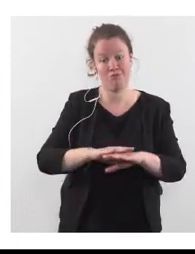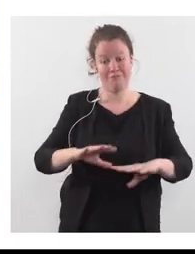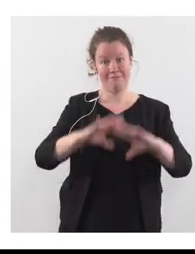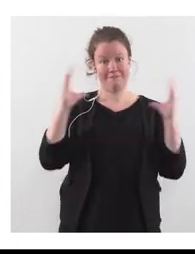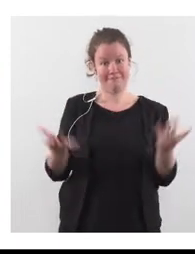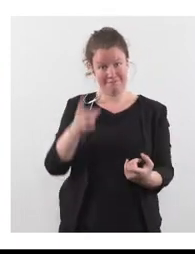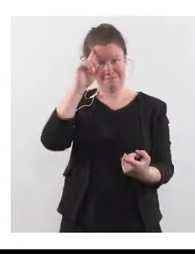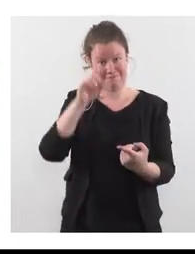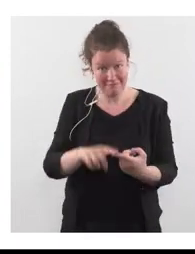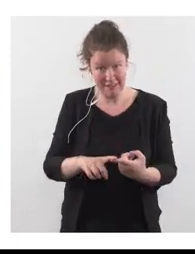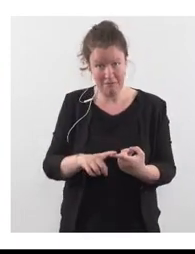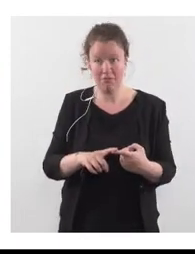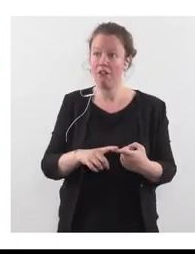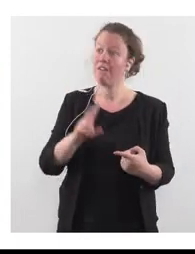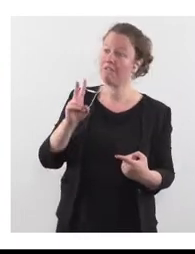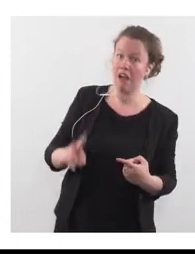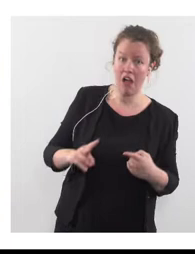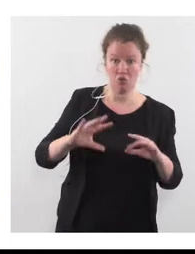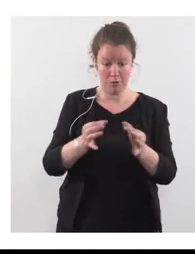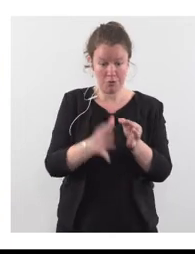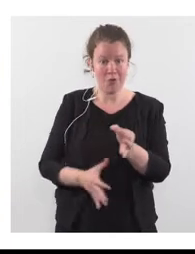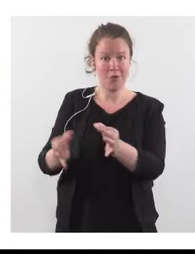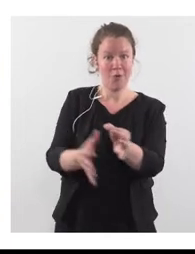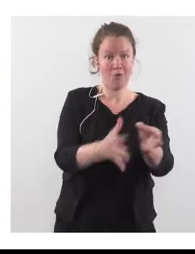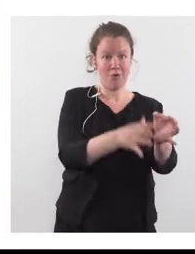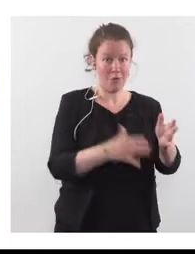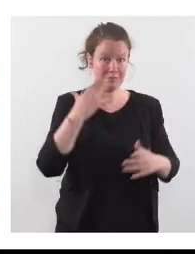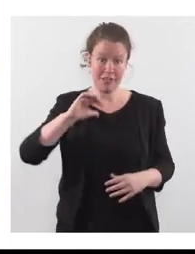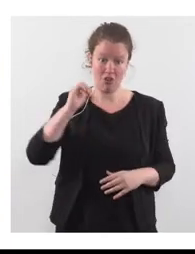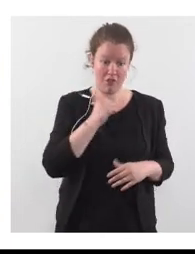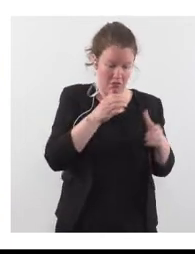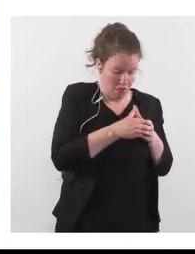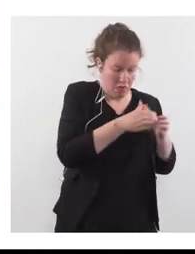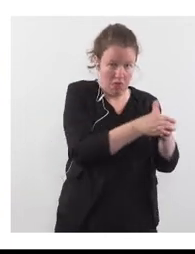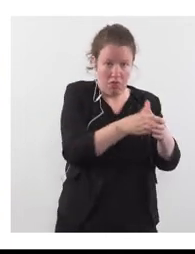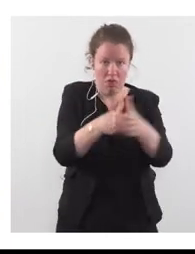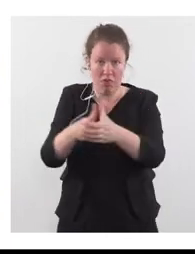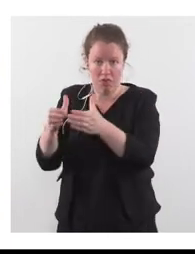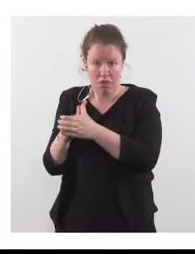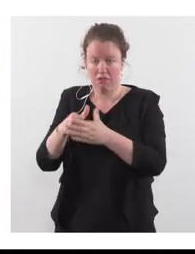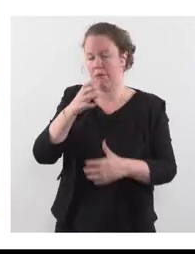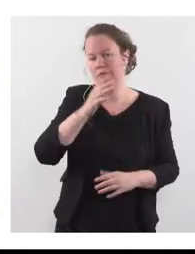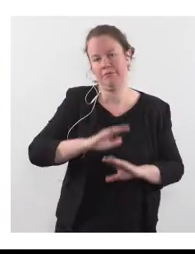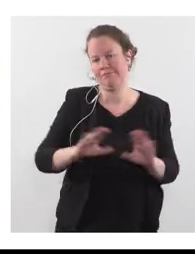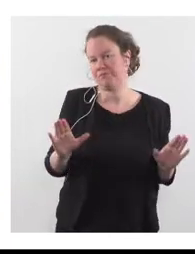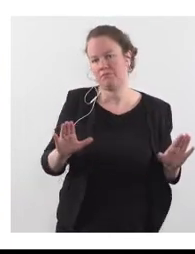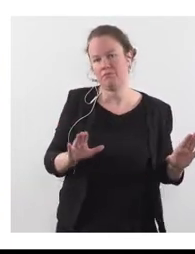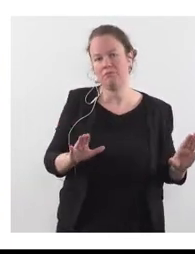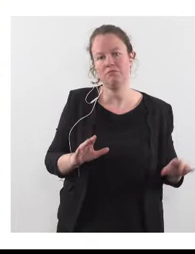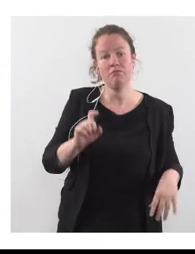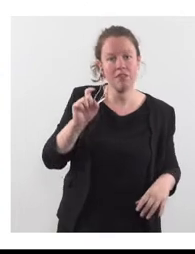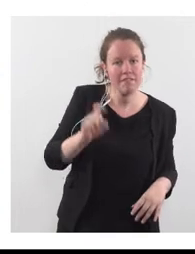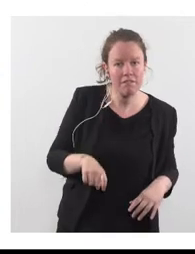effective, si nous restons isolés chacun dans nos prés carrés nationaux pour progresser sur la protection des droits fondamentaux